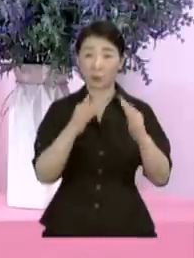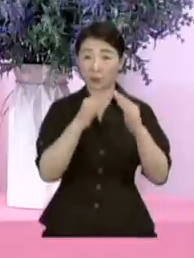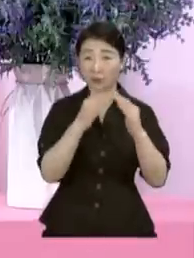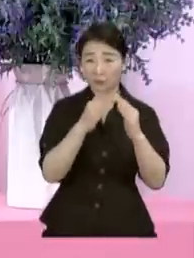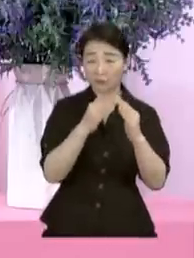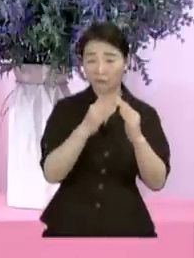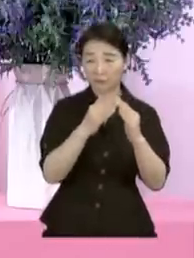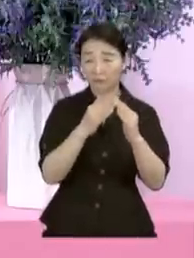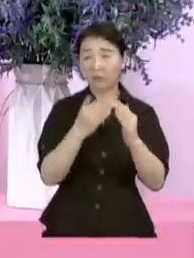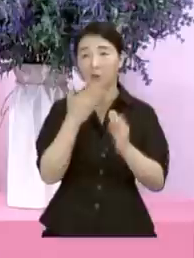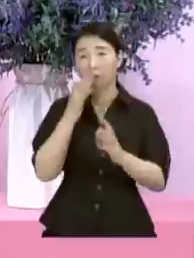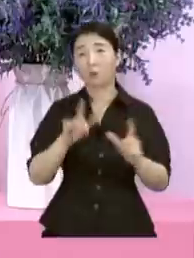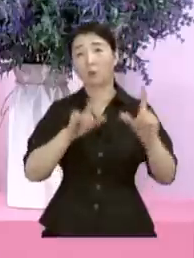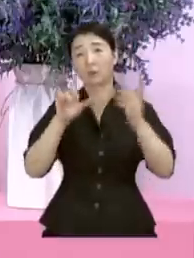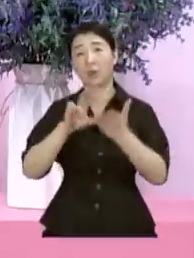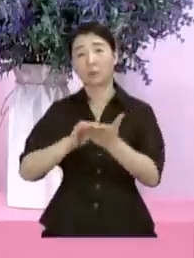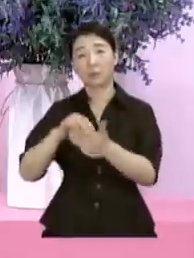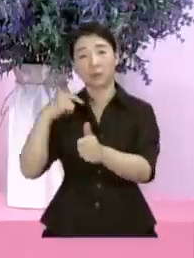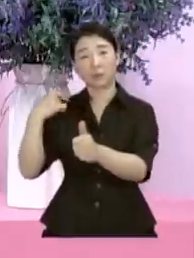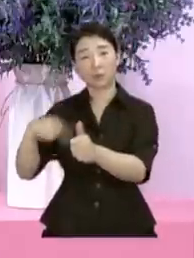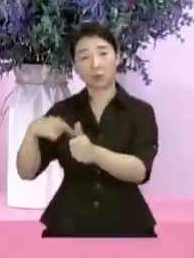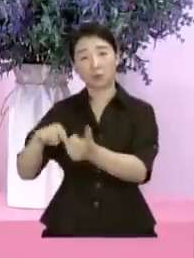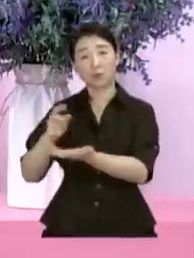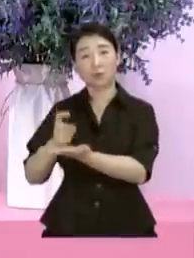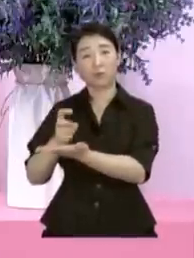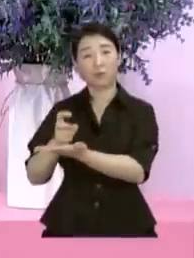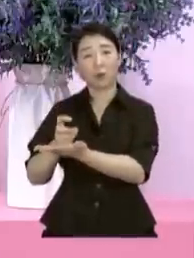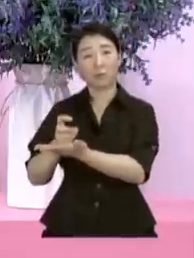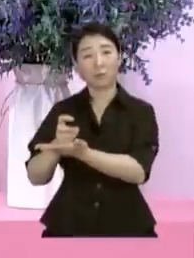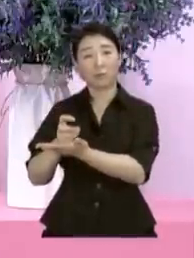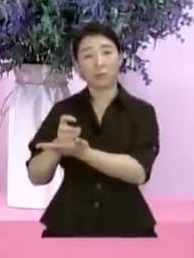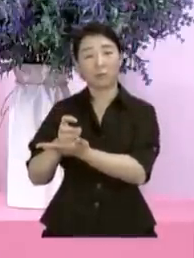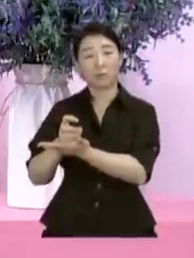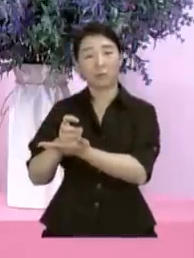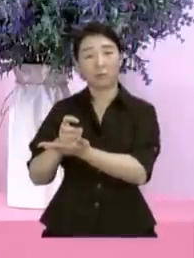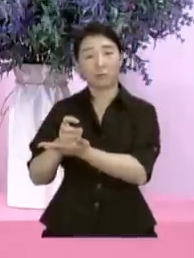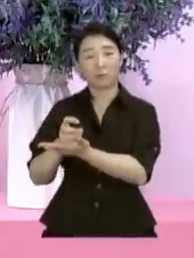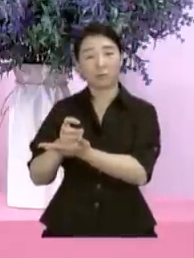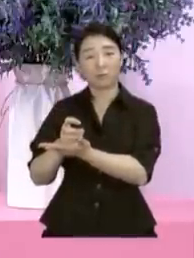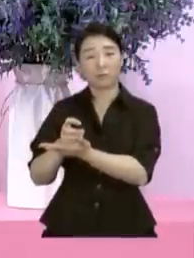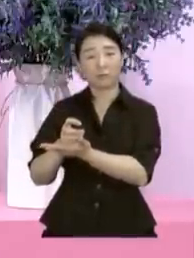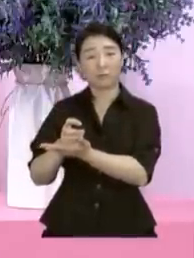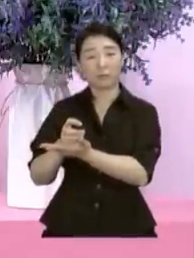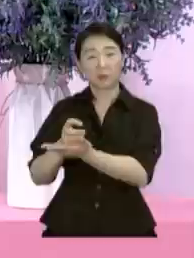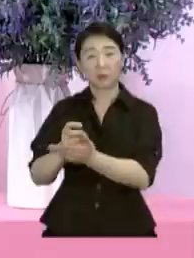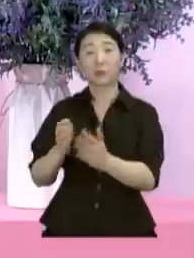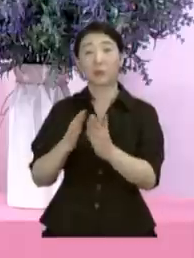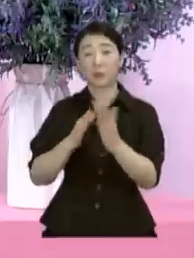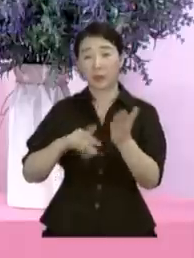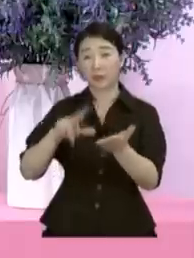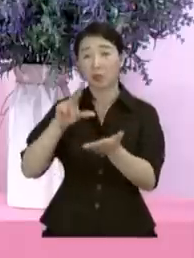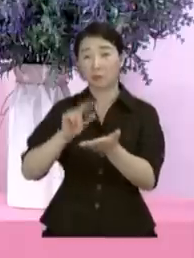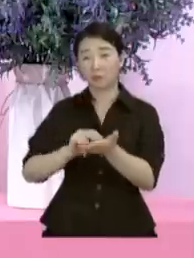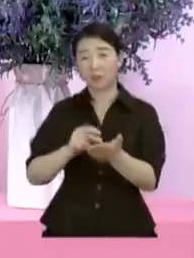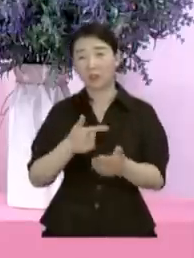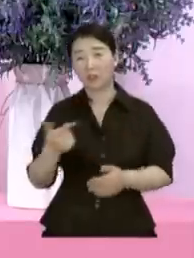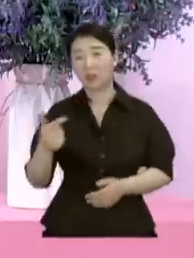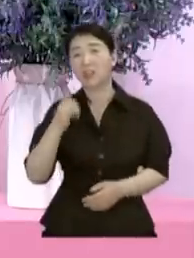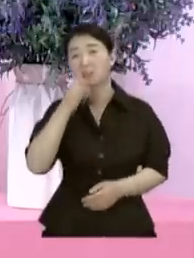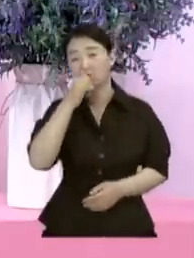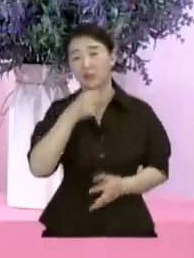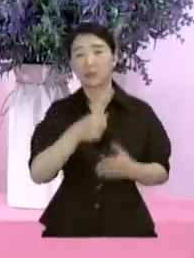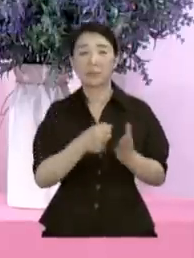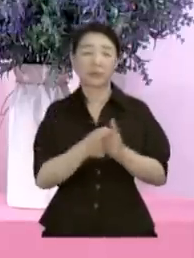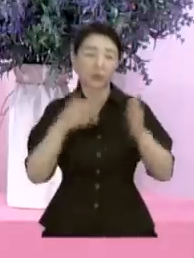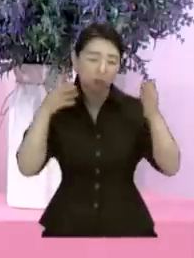그리고 또 생계, 교육, 법률, 예, 그리고 또 가정의 문제들, 예, 그런